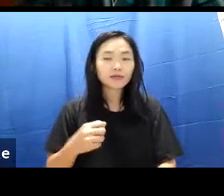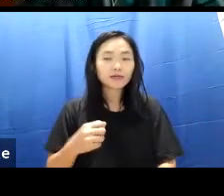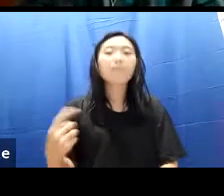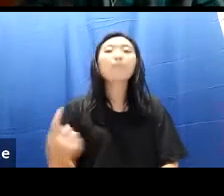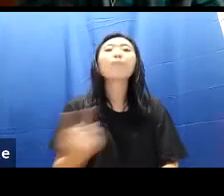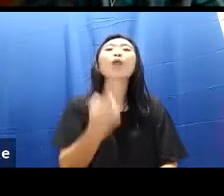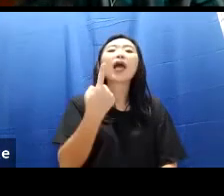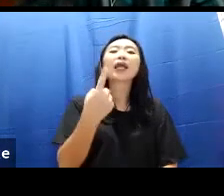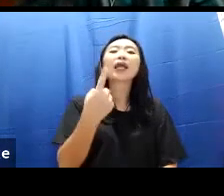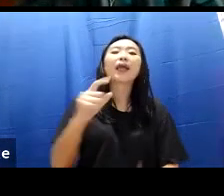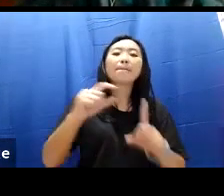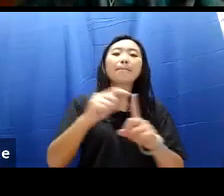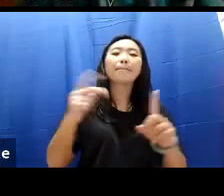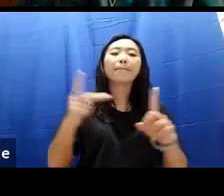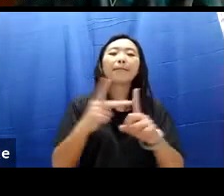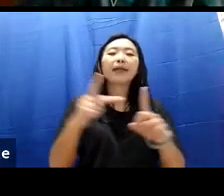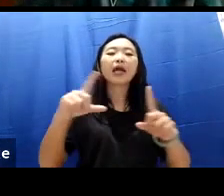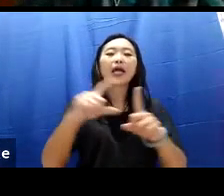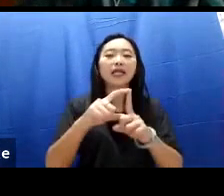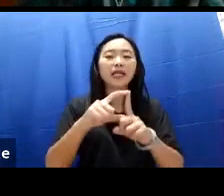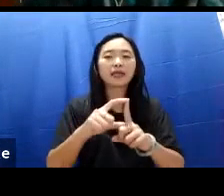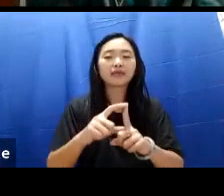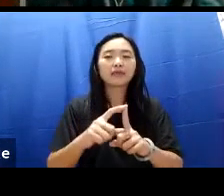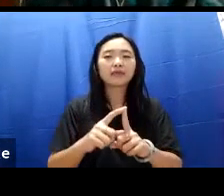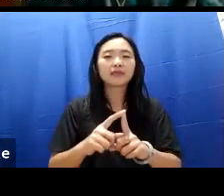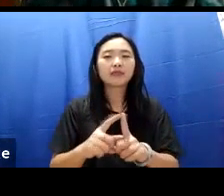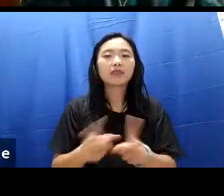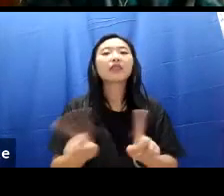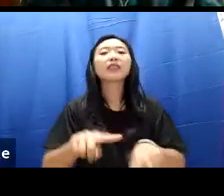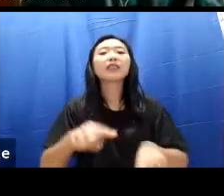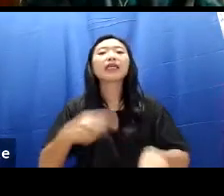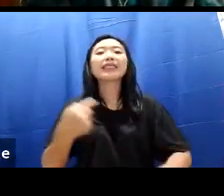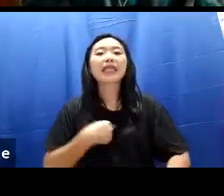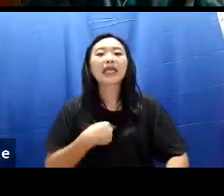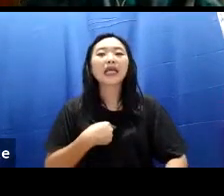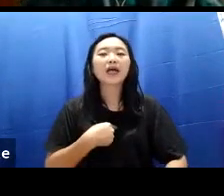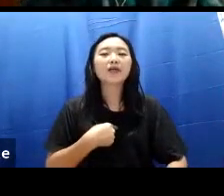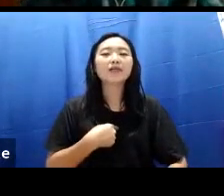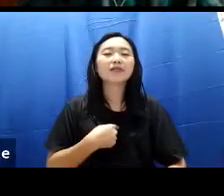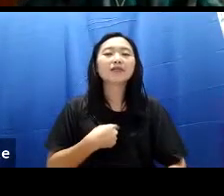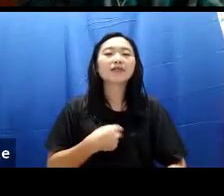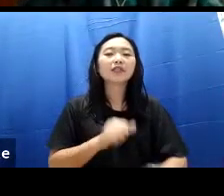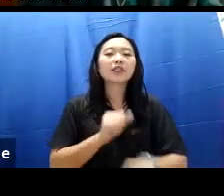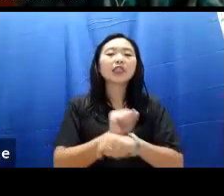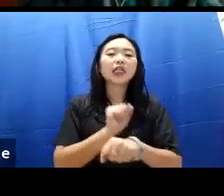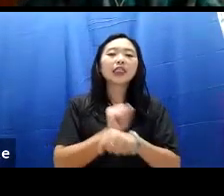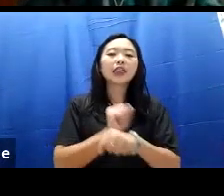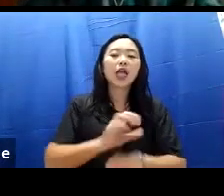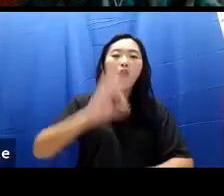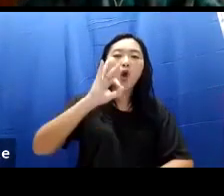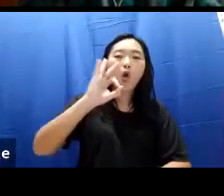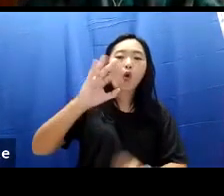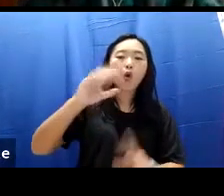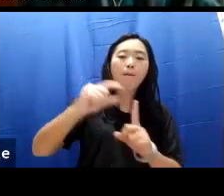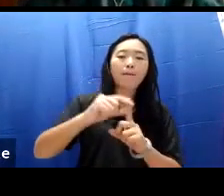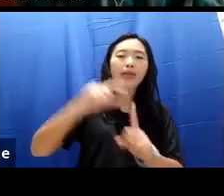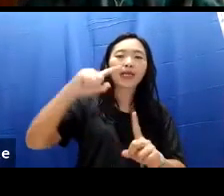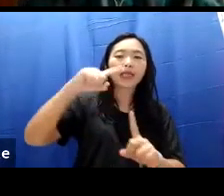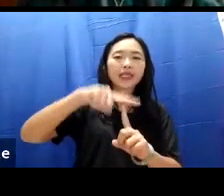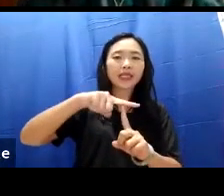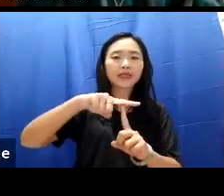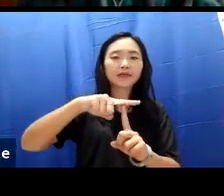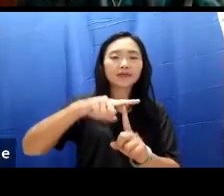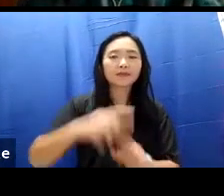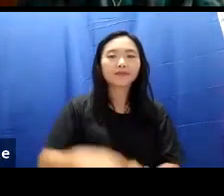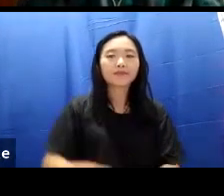ya udah deh, saya pengen kerja. Kalau di Amerika tuh namanya OPT ya, buat International Students Optional Practical Training, dan kita bisa